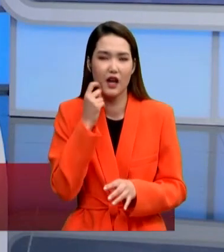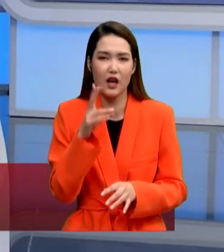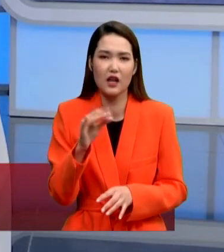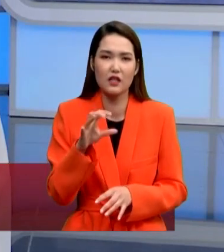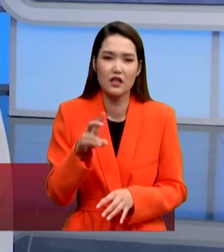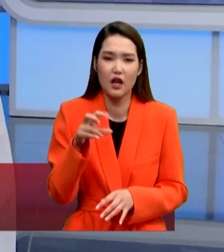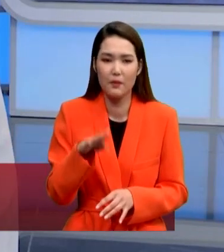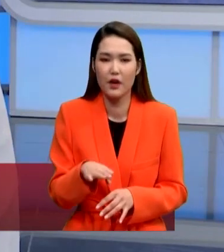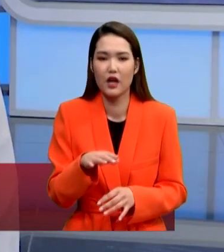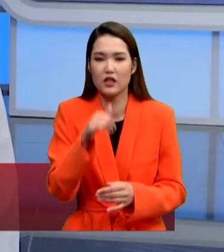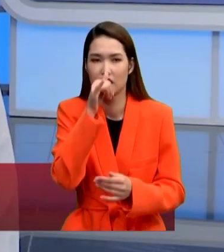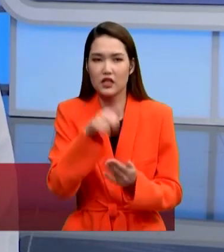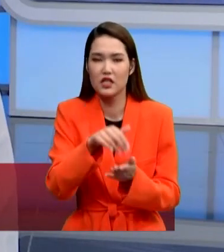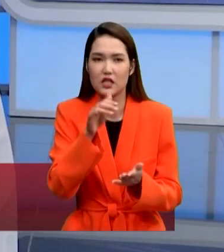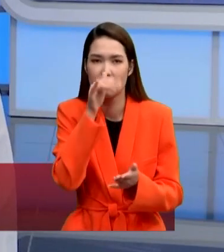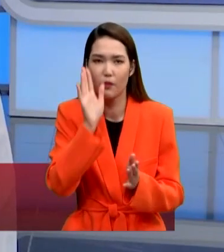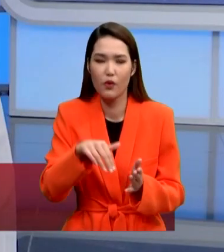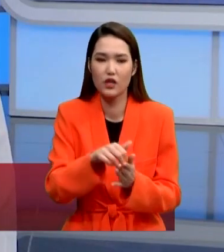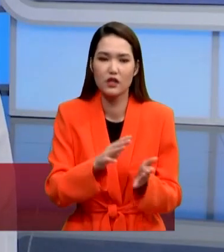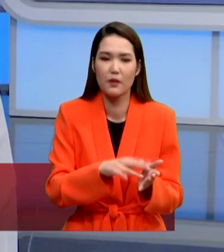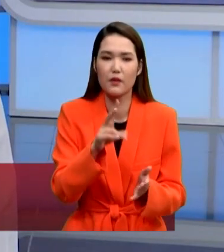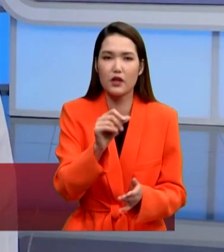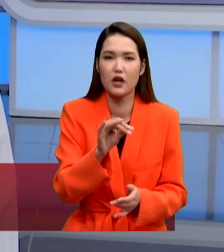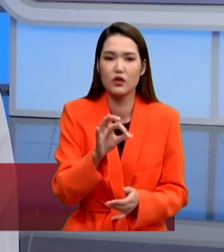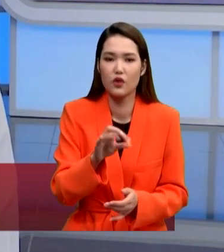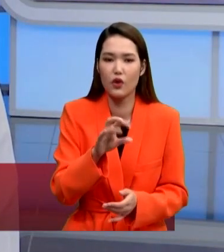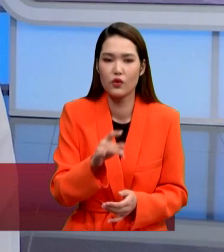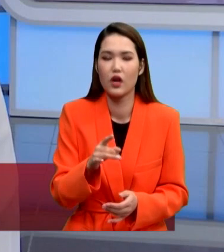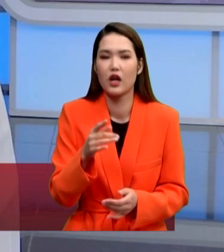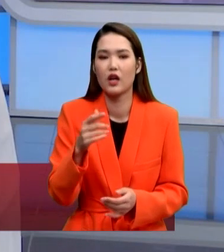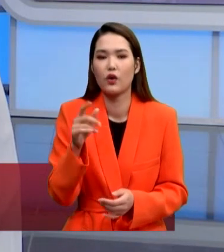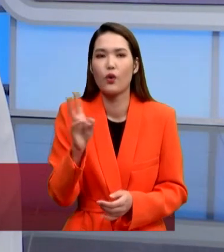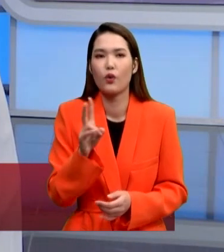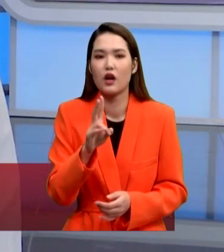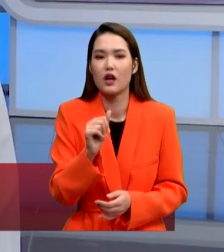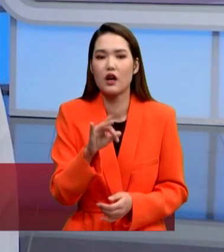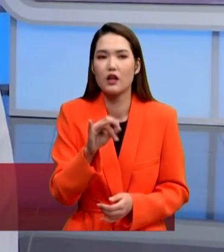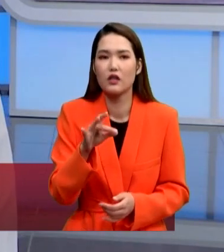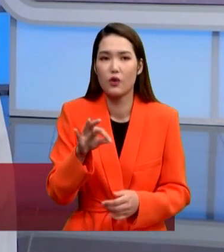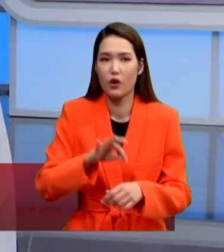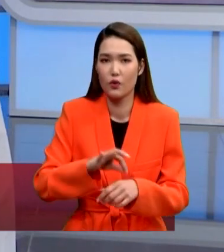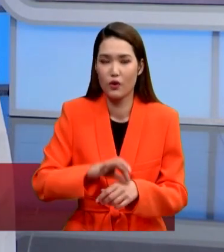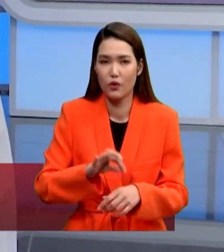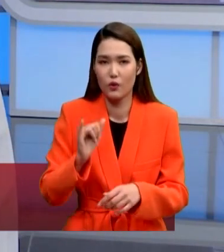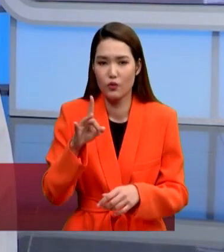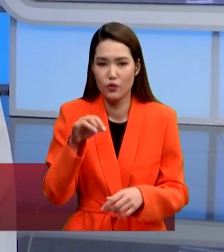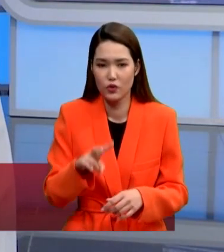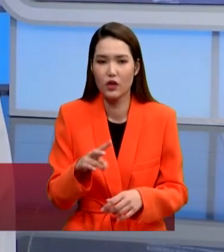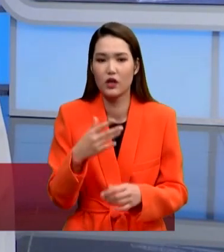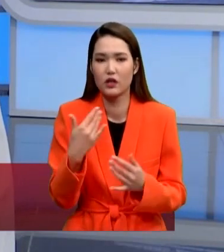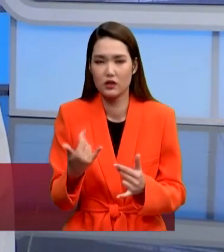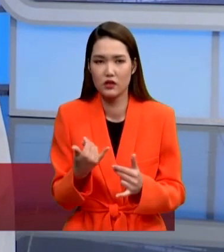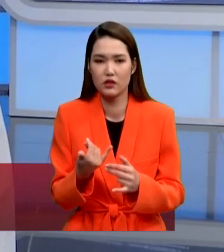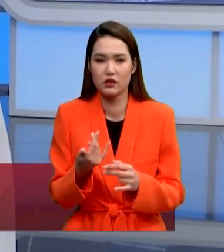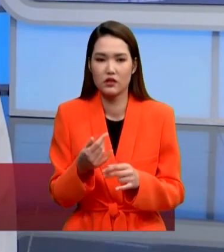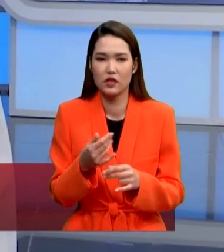не может записаться к кардиологу. А человек, состоящий у кардиолога на учете с ишемической